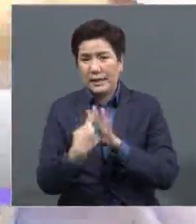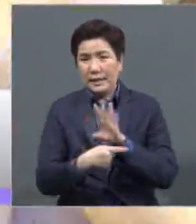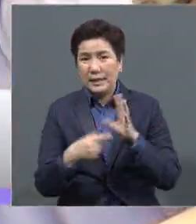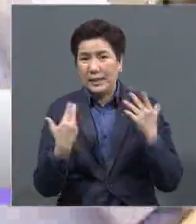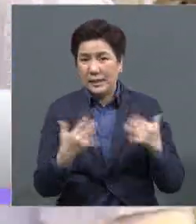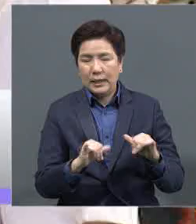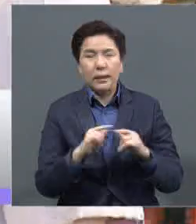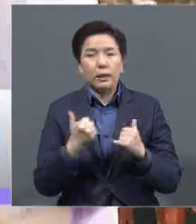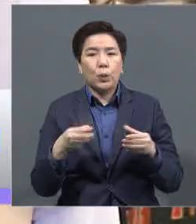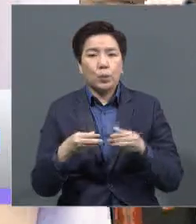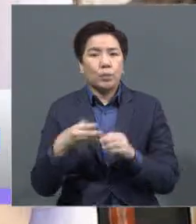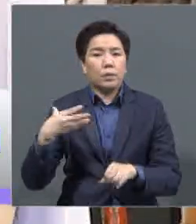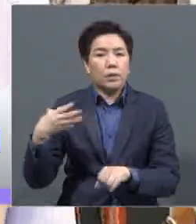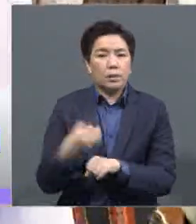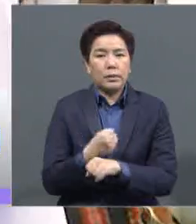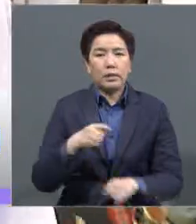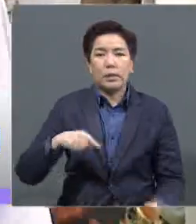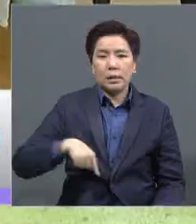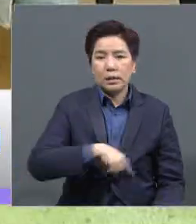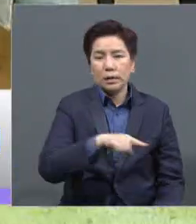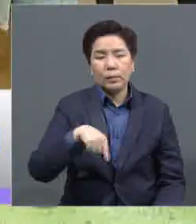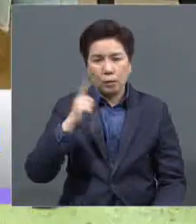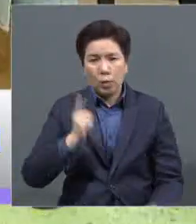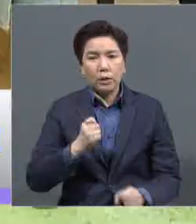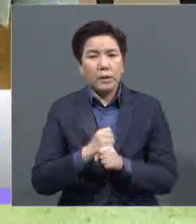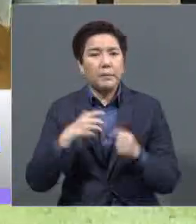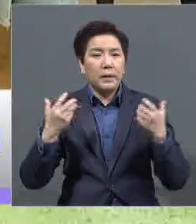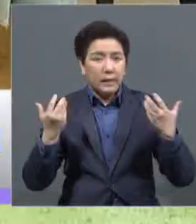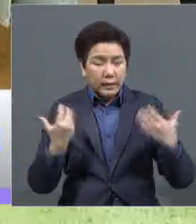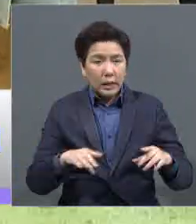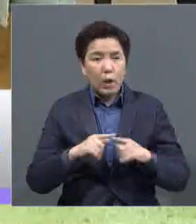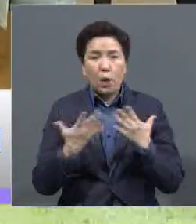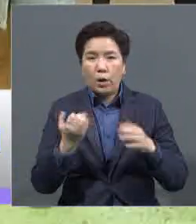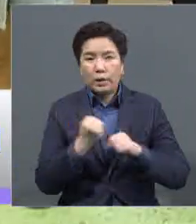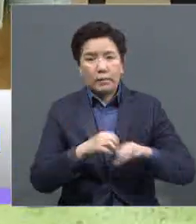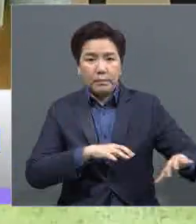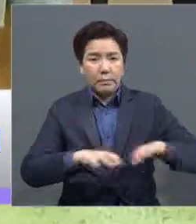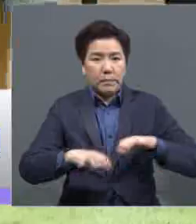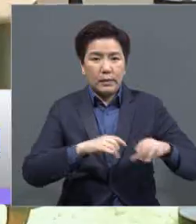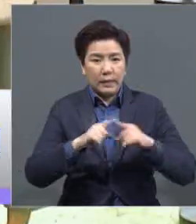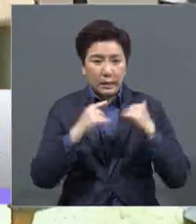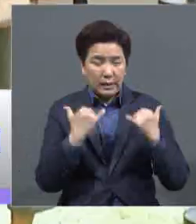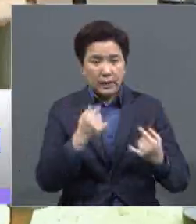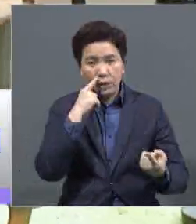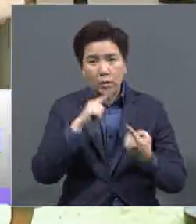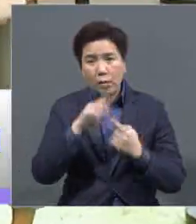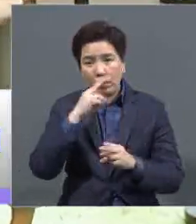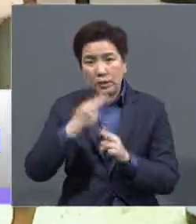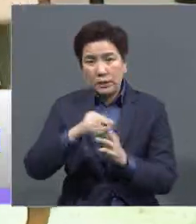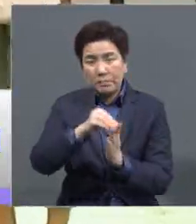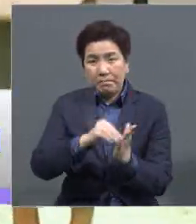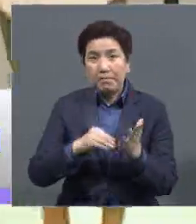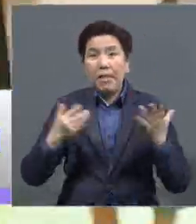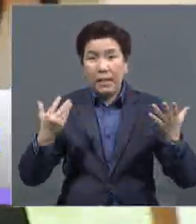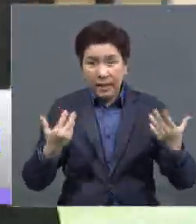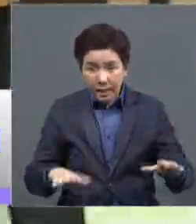หมายของพรรคการเมืองทุกกิจกรรมของพรรคจะสมบูรณ์ทันทีเมื่อพรรคได้ดำเนินการแต่เมื่อยื่นต่อนายทะเบียนพรรคการเมืองแล้ว